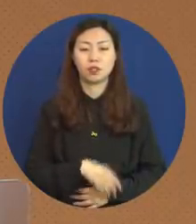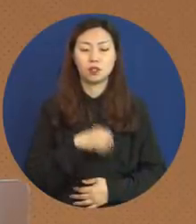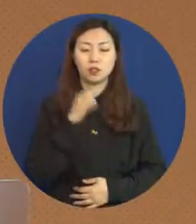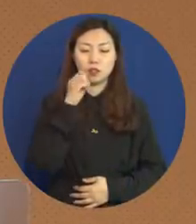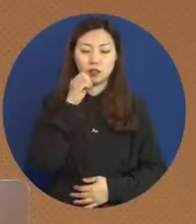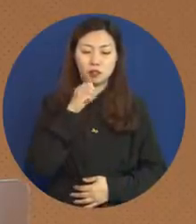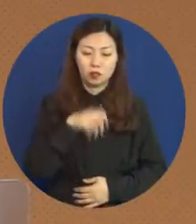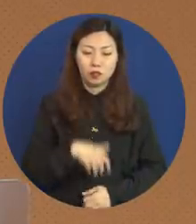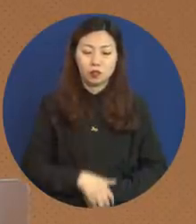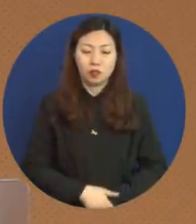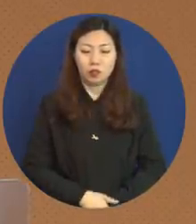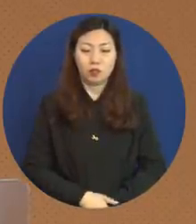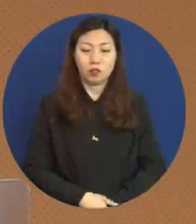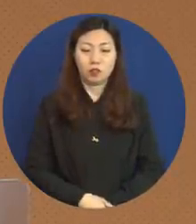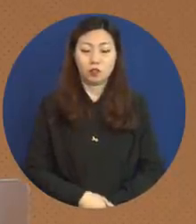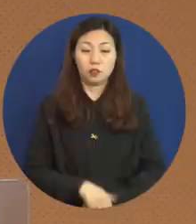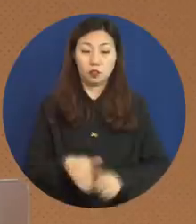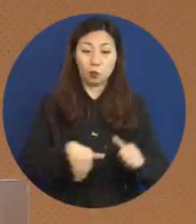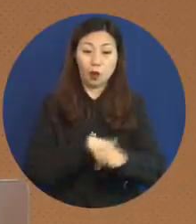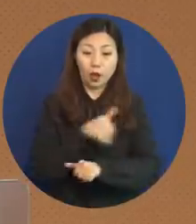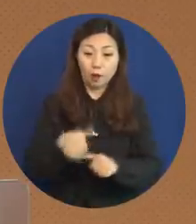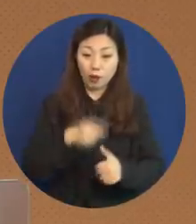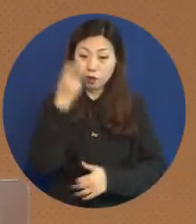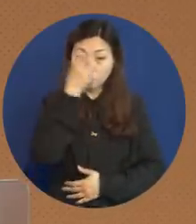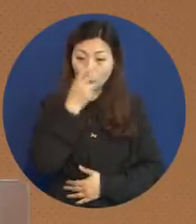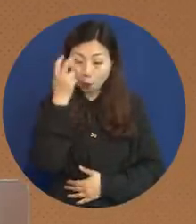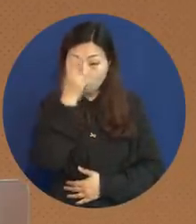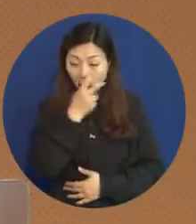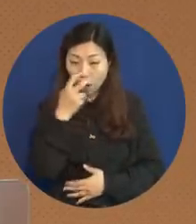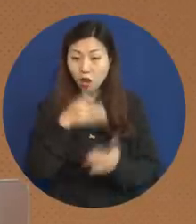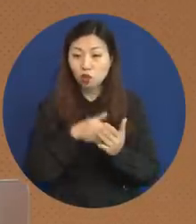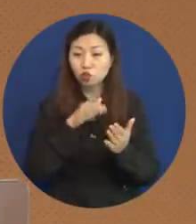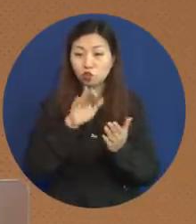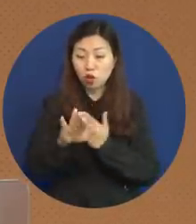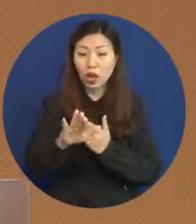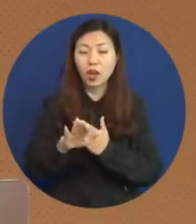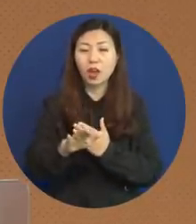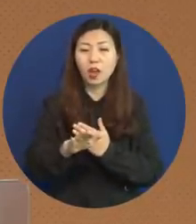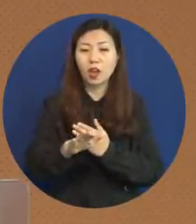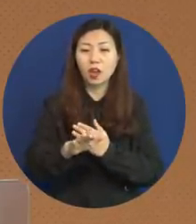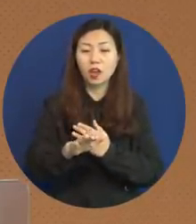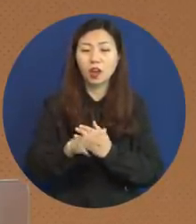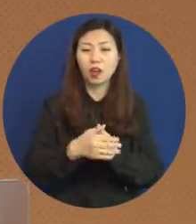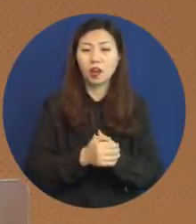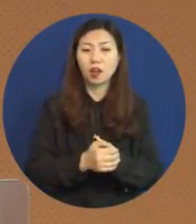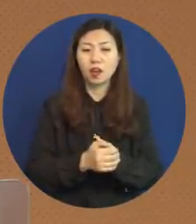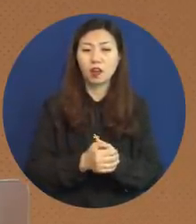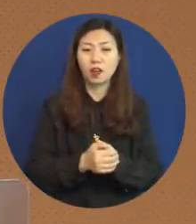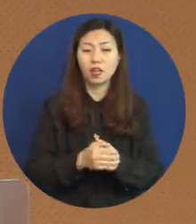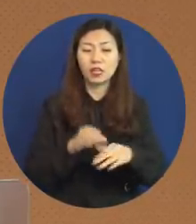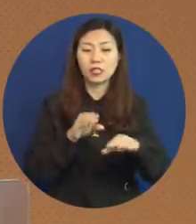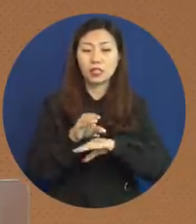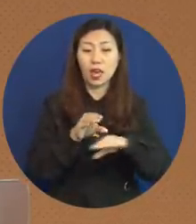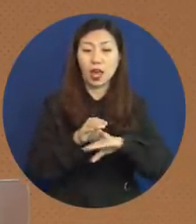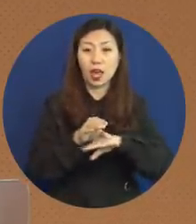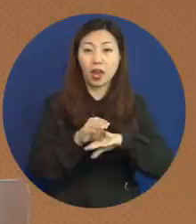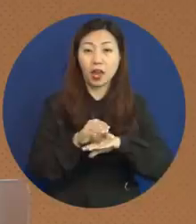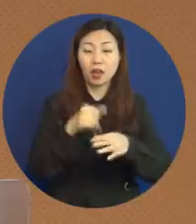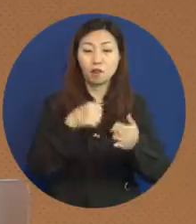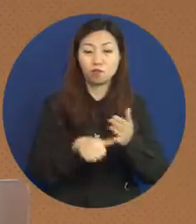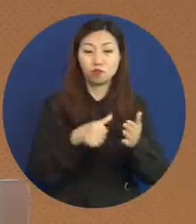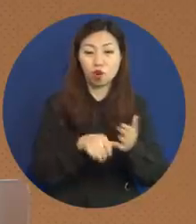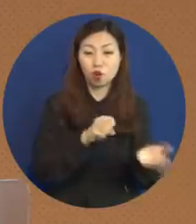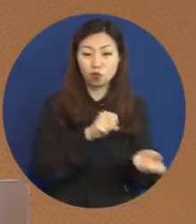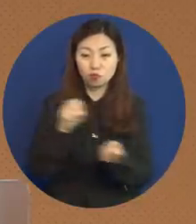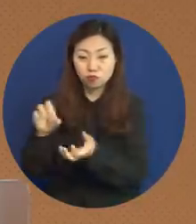근데 이제 그러면 시장 조사를 한번 해보고 이게 운수 그러니까네 이게 차에 물건 옮길 이게